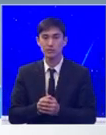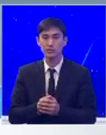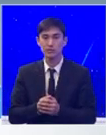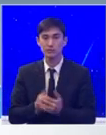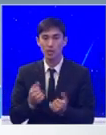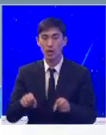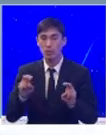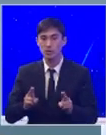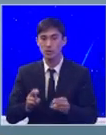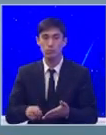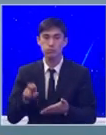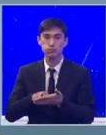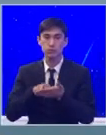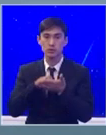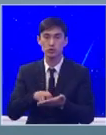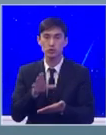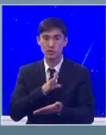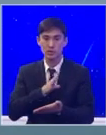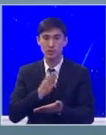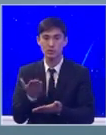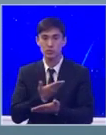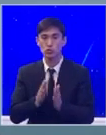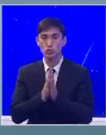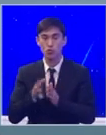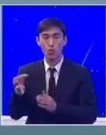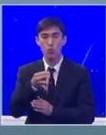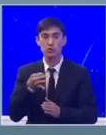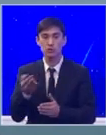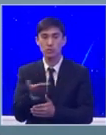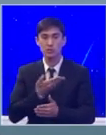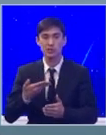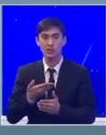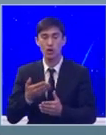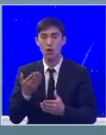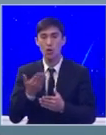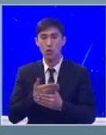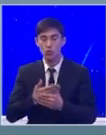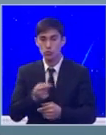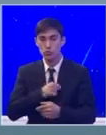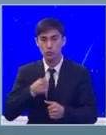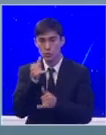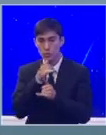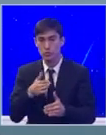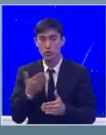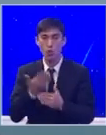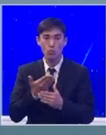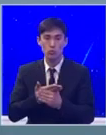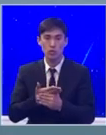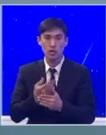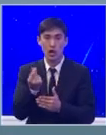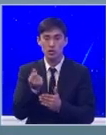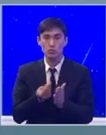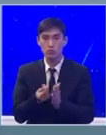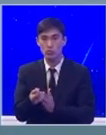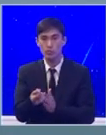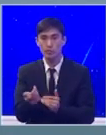төніп, қат жазған болатын. Осыны біз сұрар едік, облыстан, біздің енді қолымыздан келмейді. Көмек болса, қаржы бөліп, осы жерге